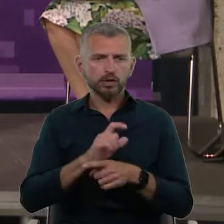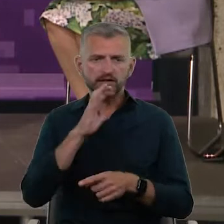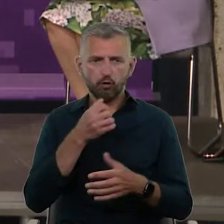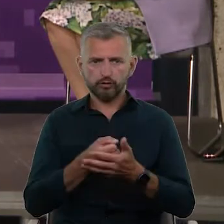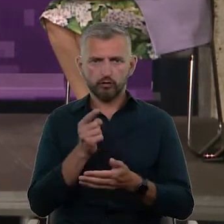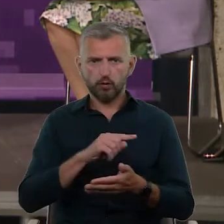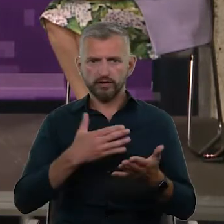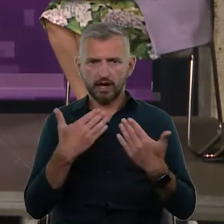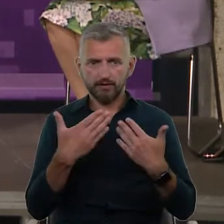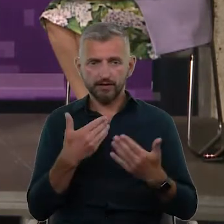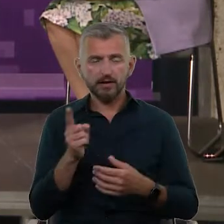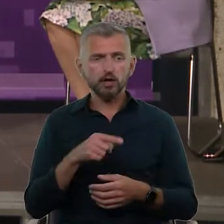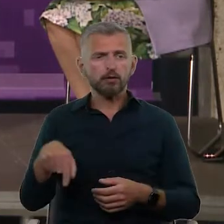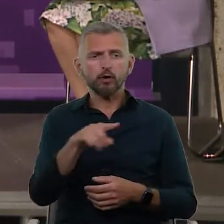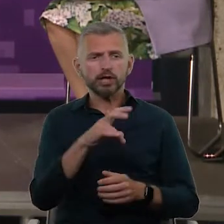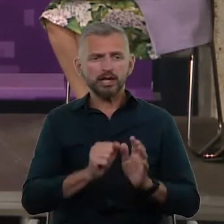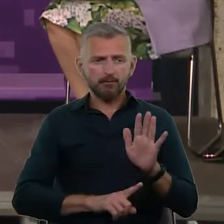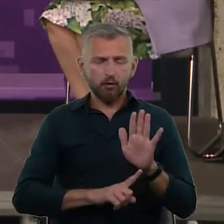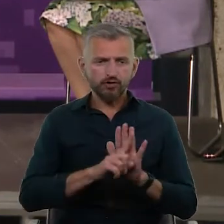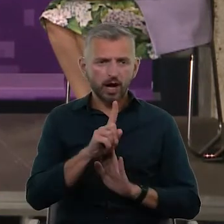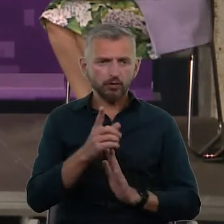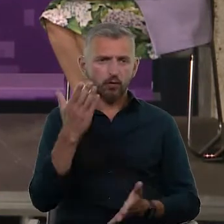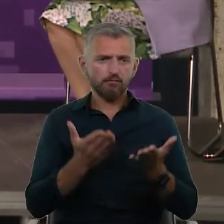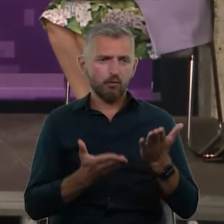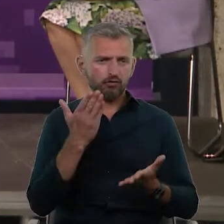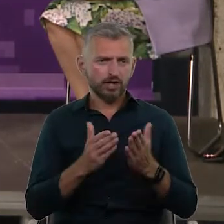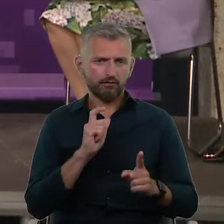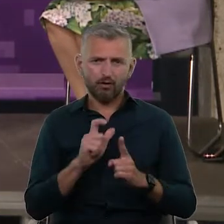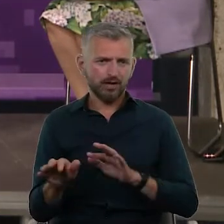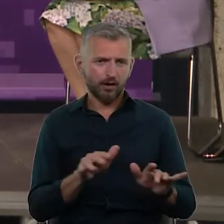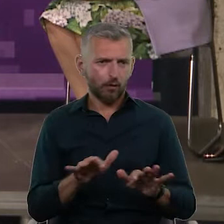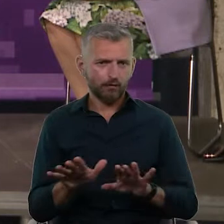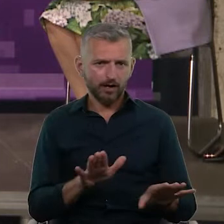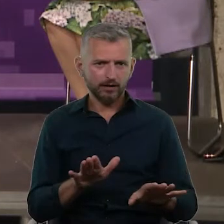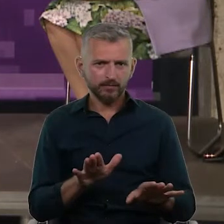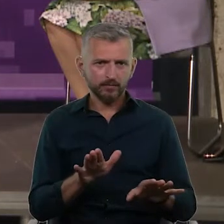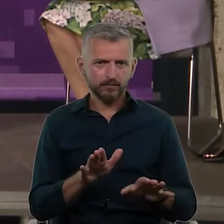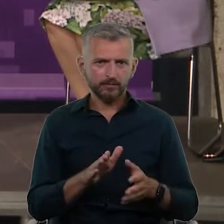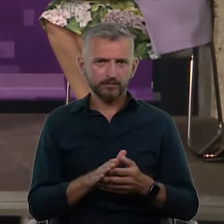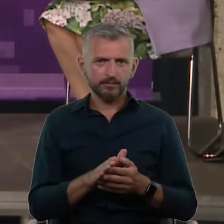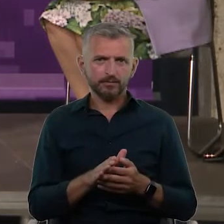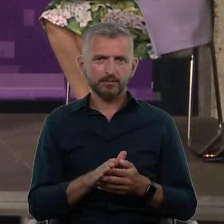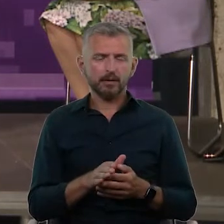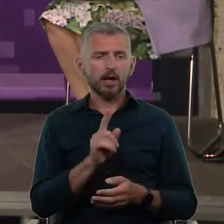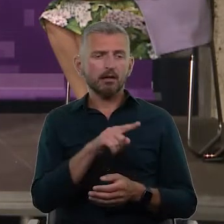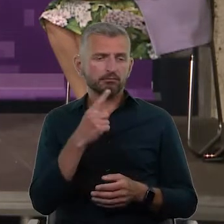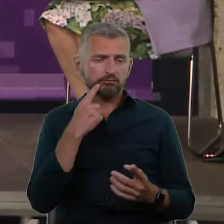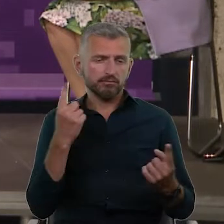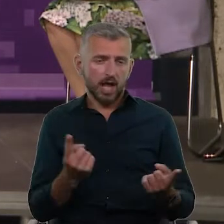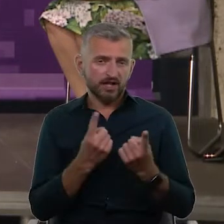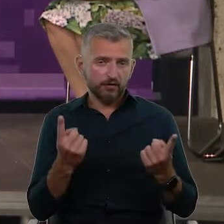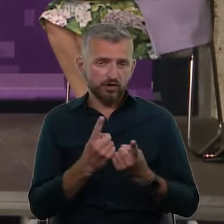ставляться. А це, що вони на початку, можливо, не реагували, вони зазвичай міжнародні організації, вони